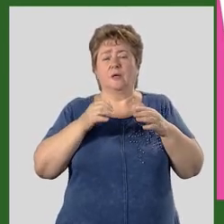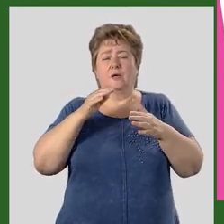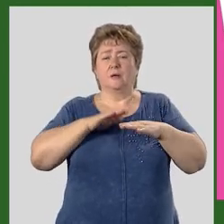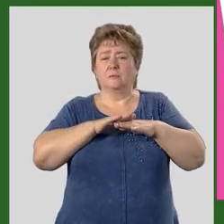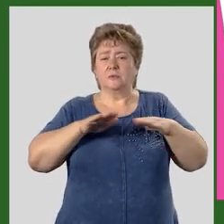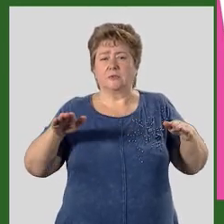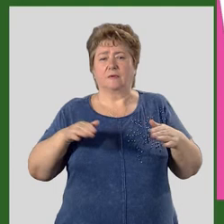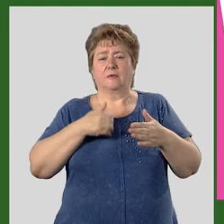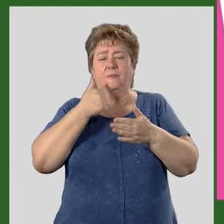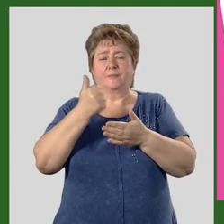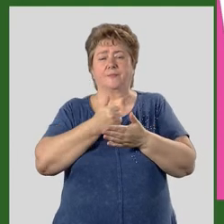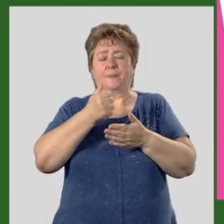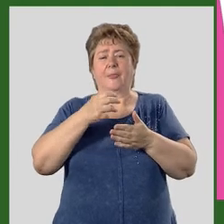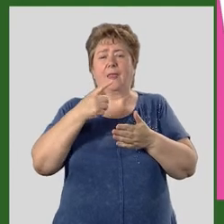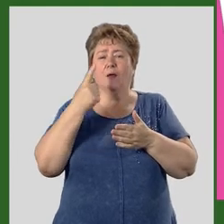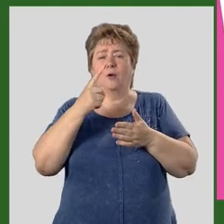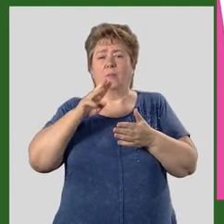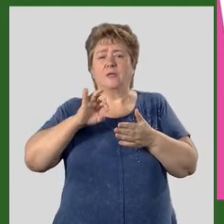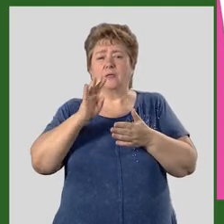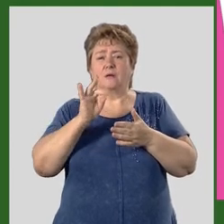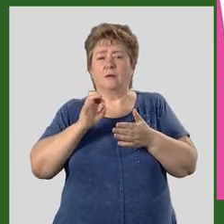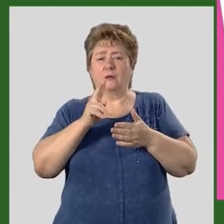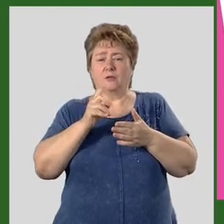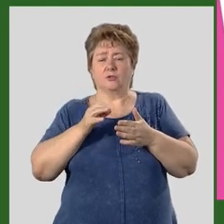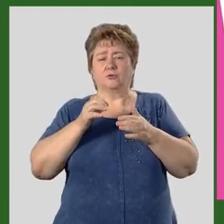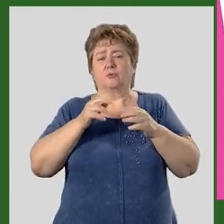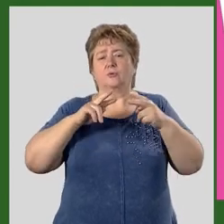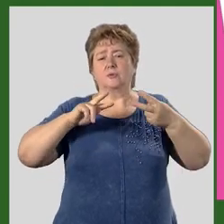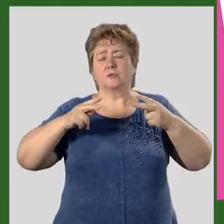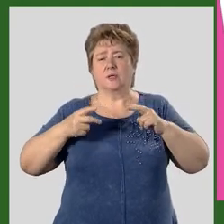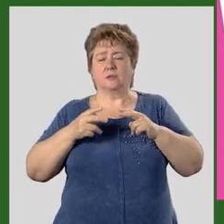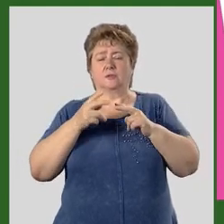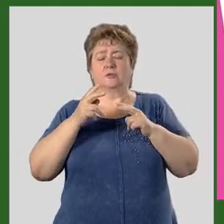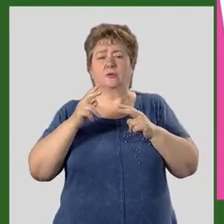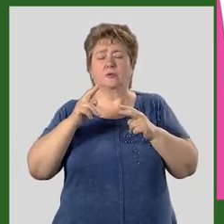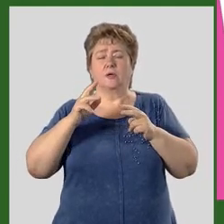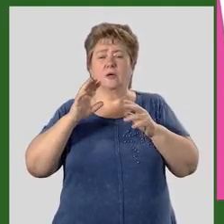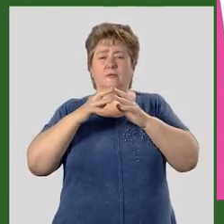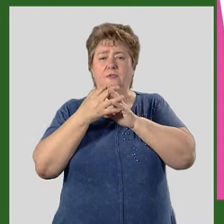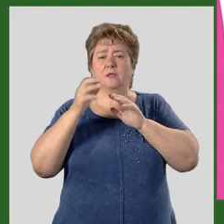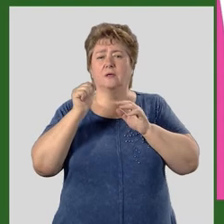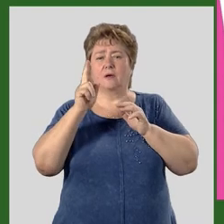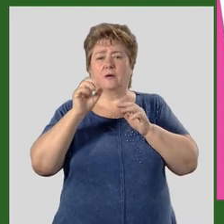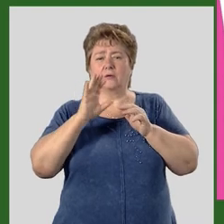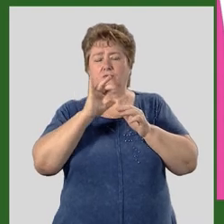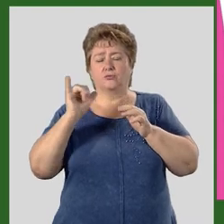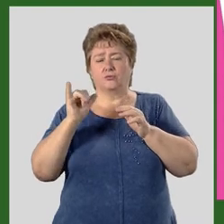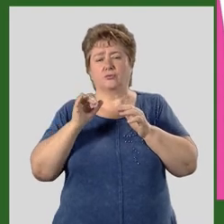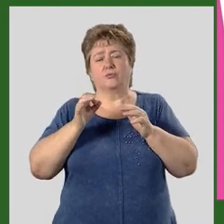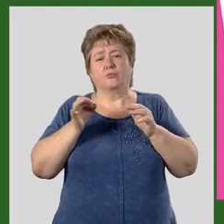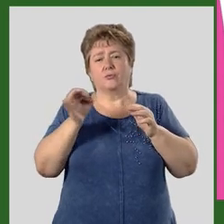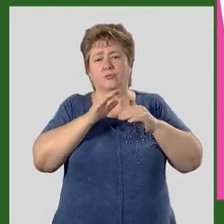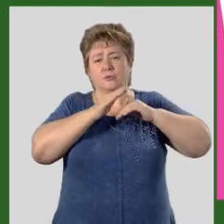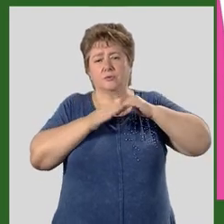Основал первую метеорологическую станцию в Кыргызстане в селе Аксу на побережье